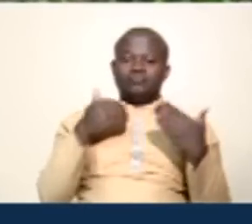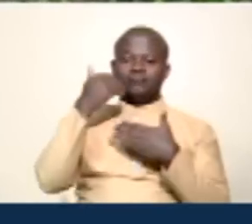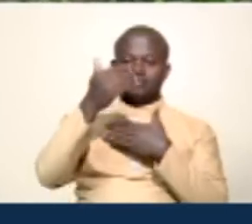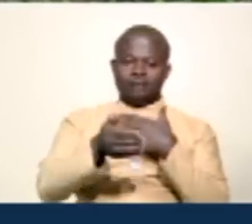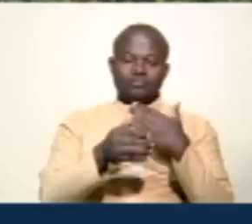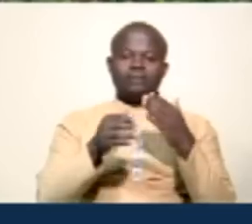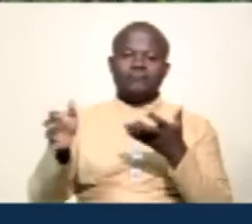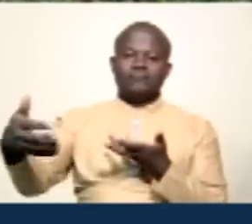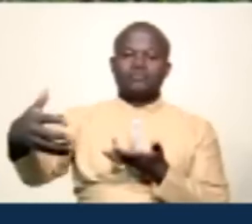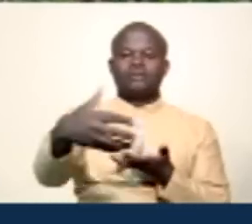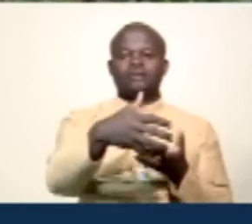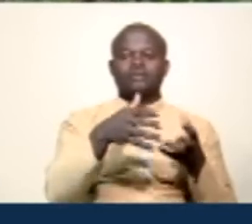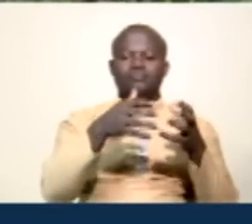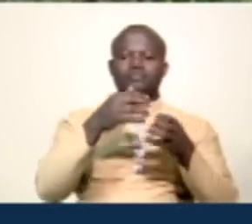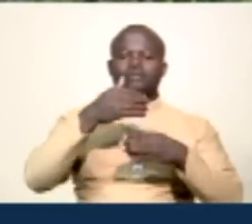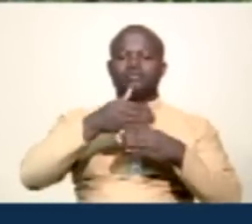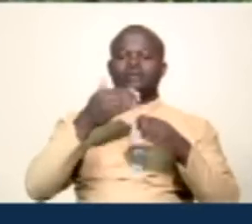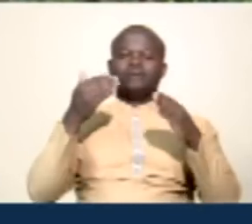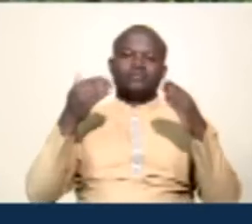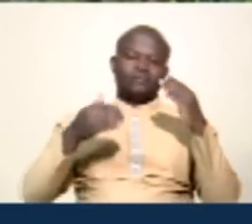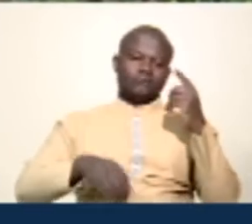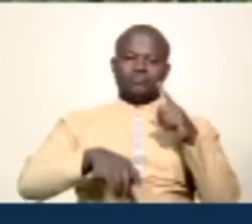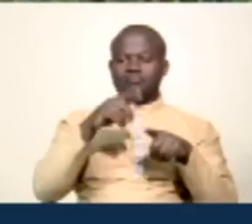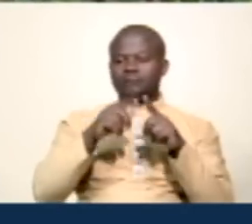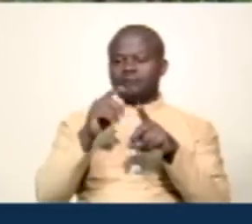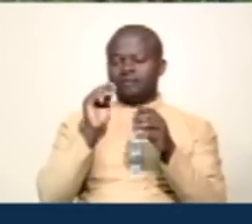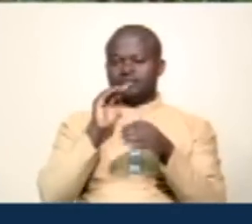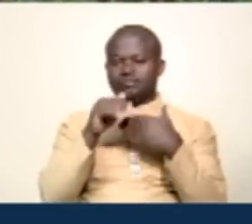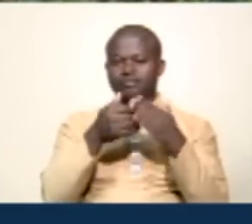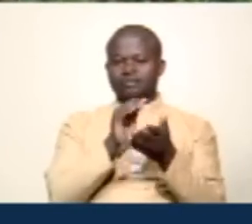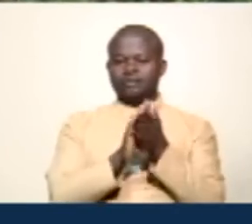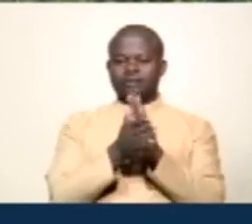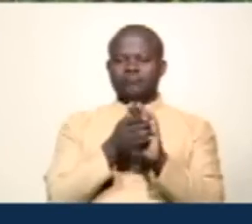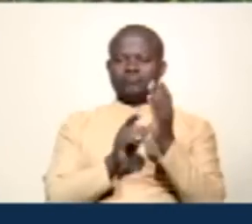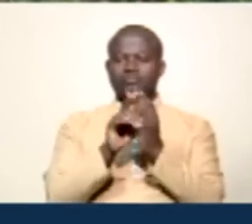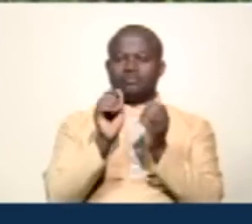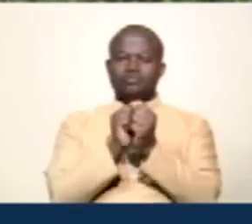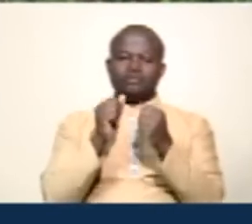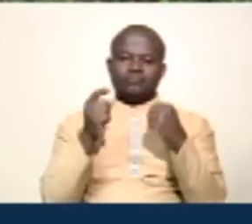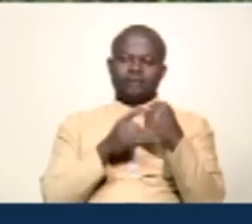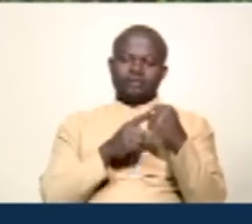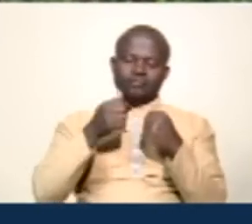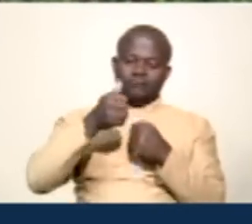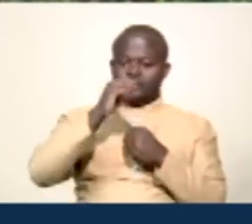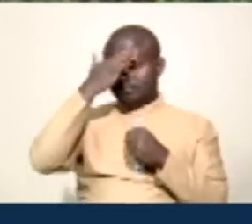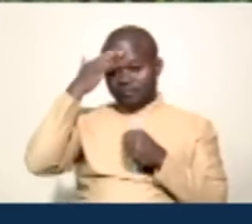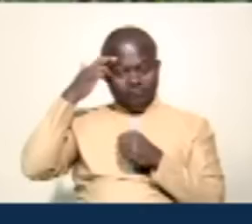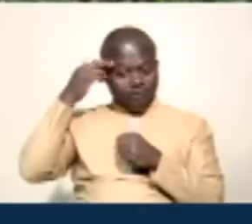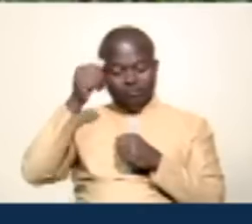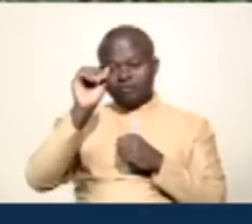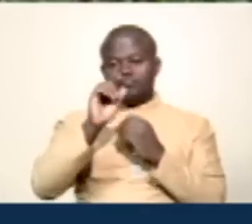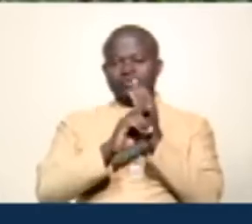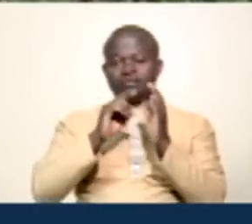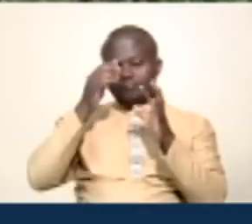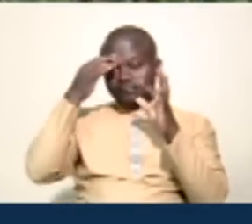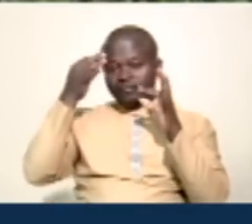bahise babakoranya bagenda babashyira ku mabariyeri atandukanye barabica itariki ya 16 rero ni nayo mpamvu ariyo tariki twahisemo kuko